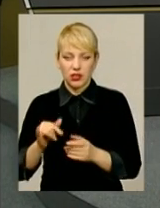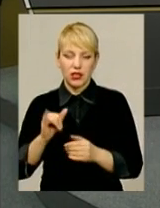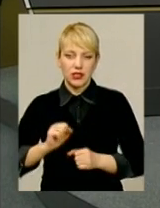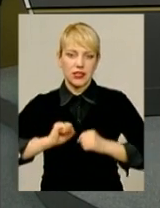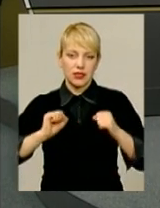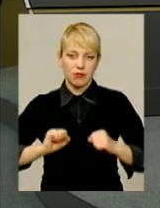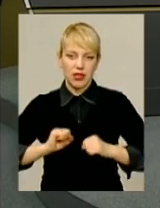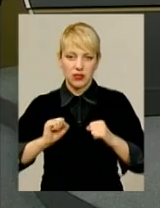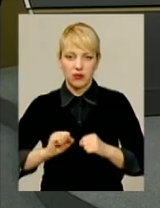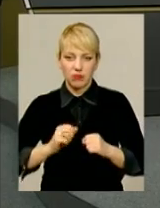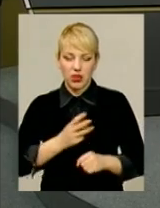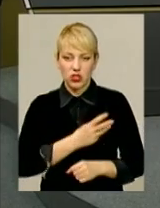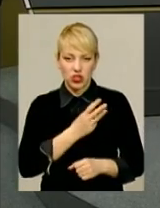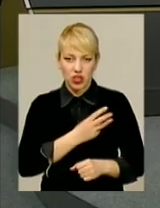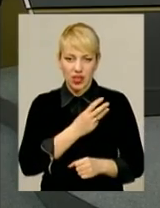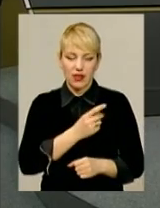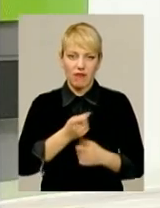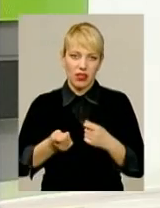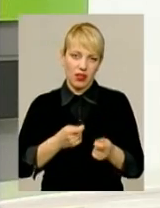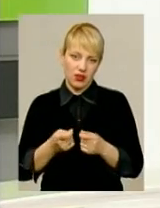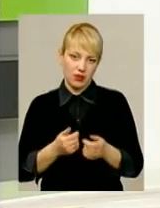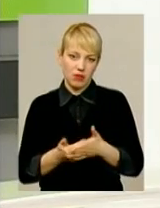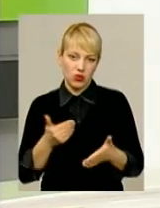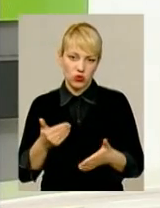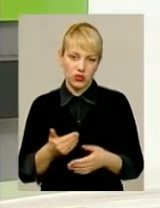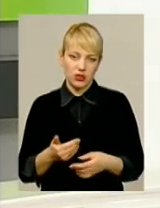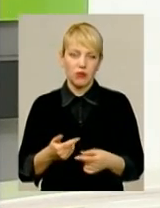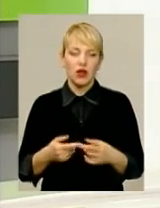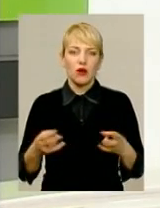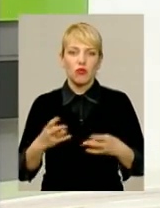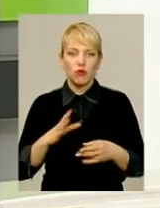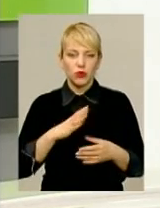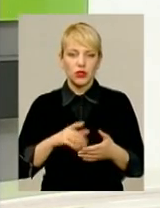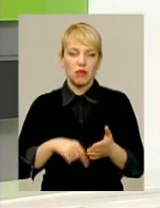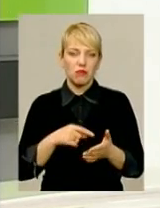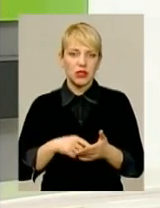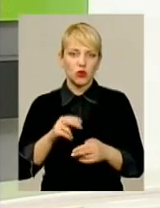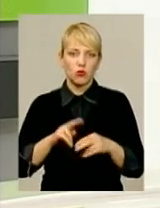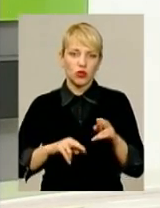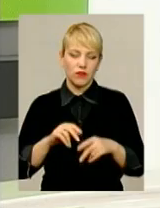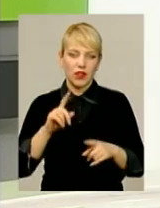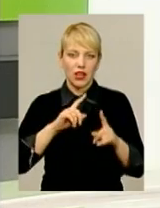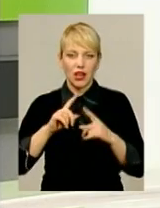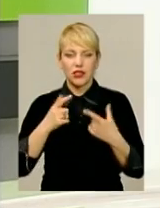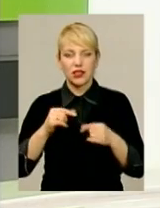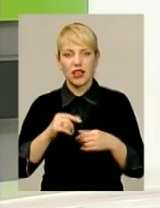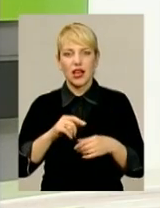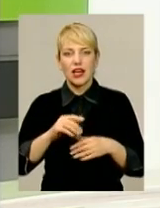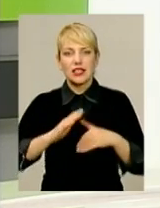бажання влади – це передусім. Мають бути містобудівні ради архітектурні, там, де